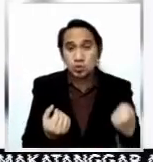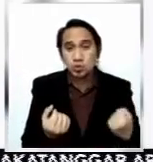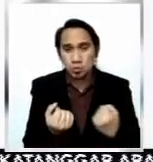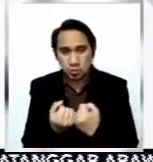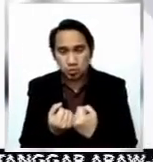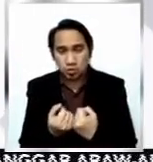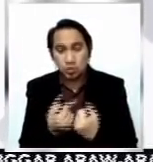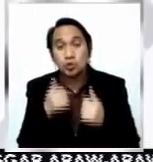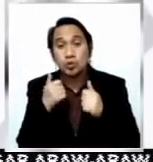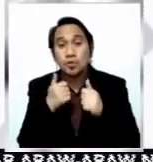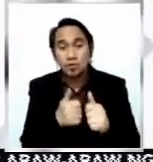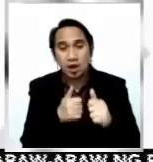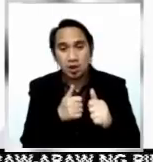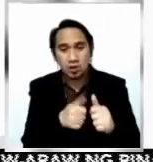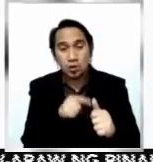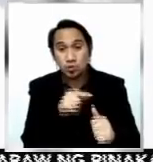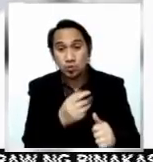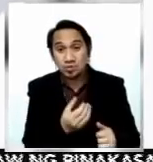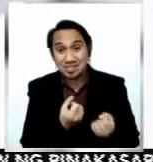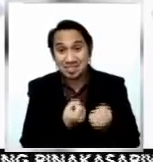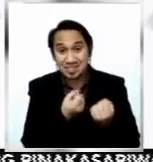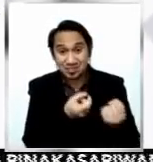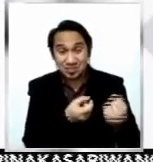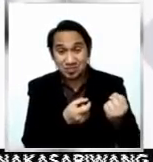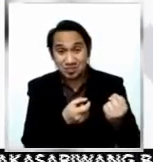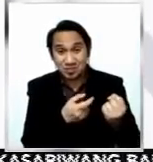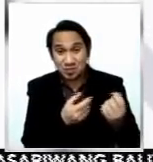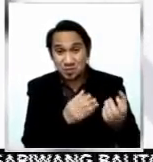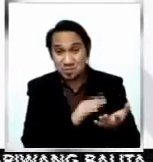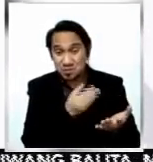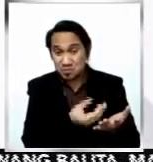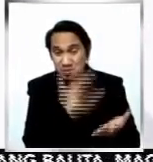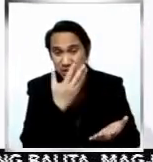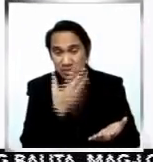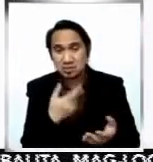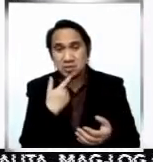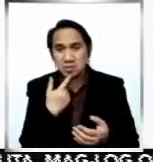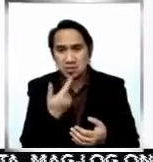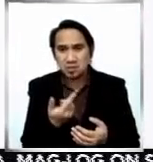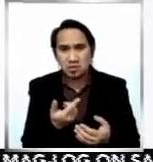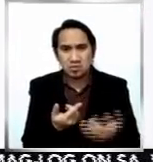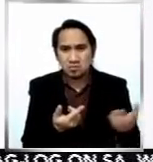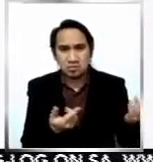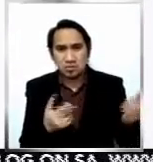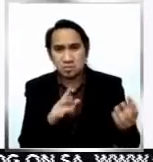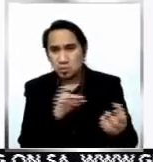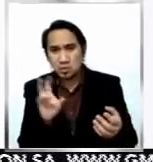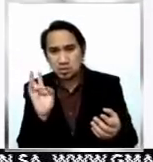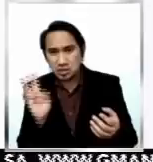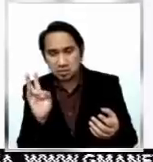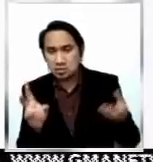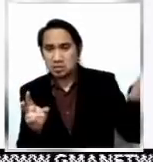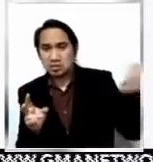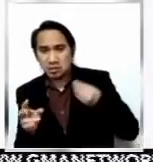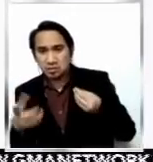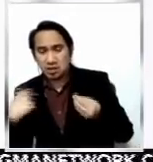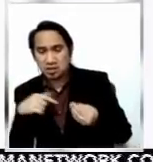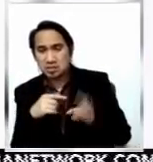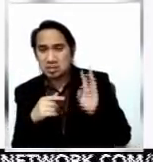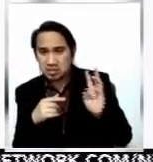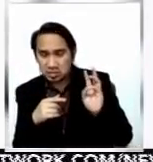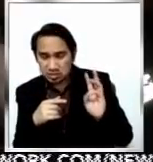Kung ang gusto nila ay 270, subsidize nila yung mga 60 pesos. Mas maganda, diyan na sa meat retailers